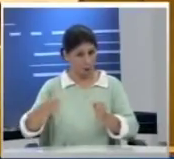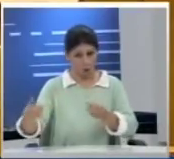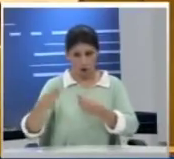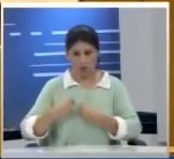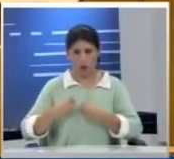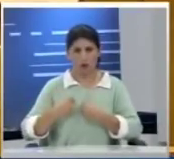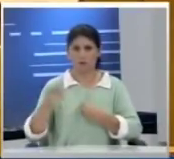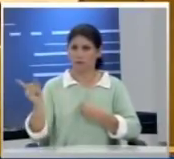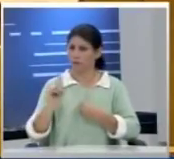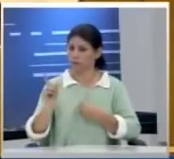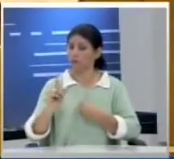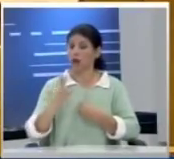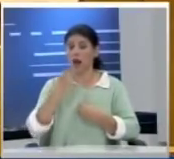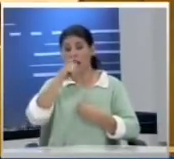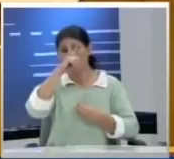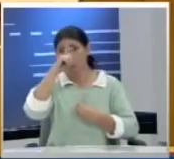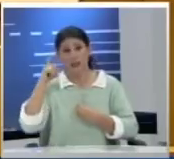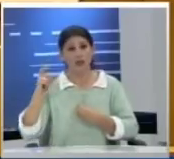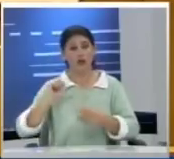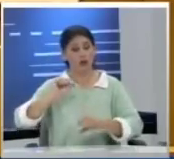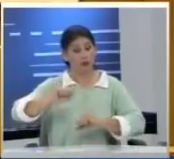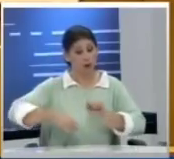αλλά και έναν δύσκολο αγώνα